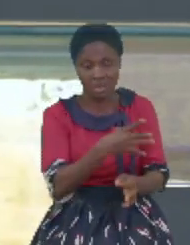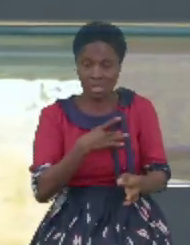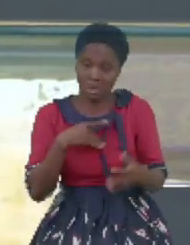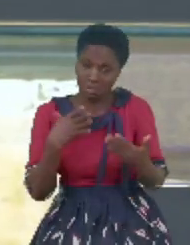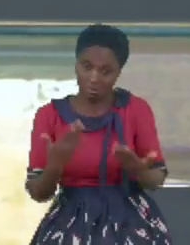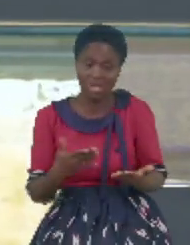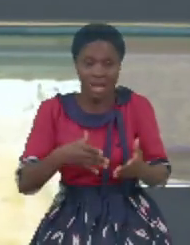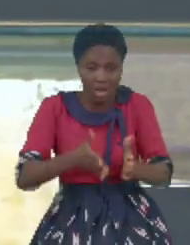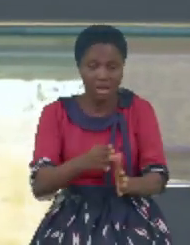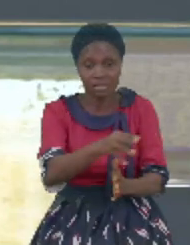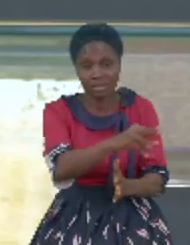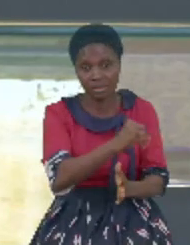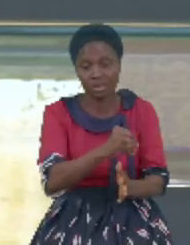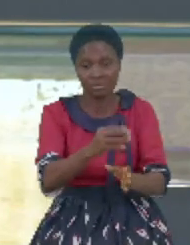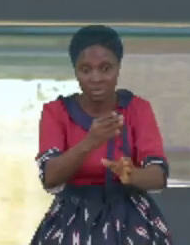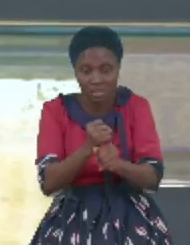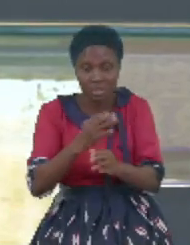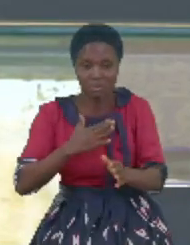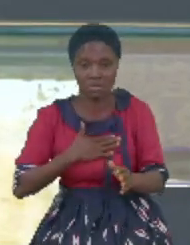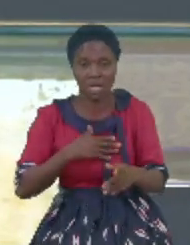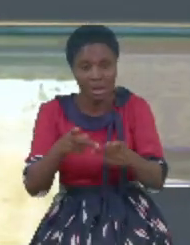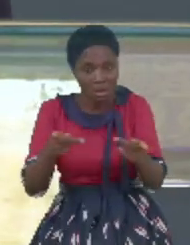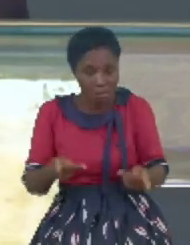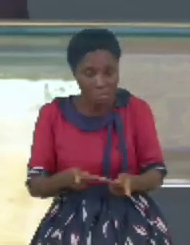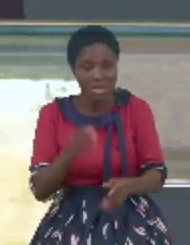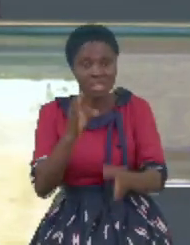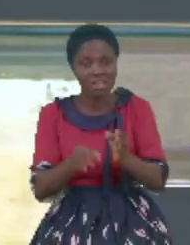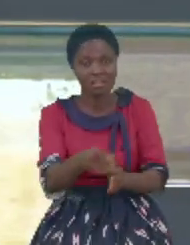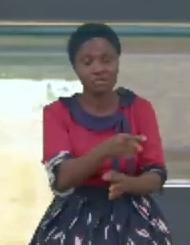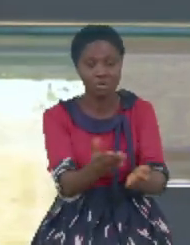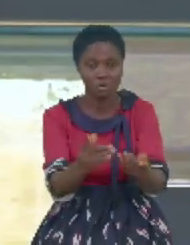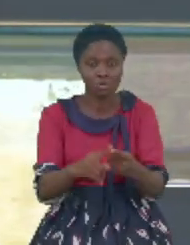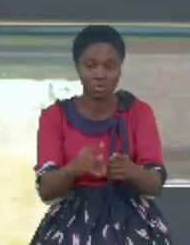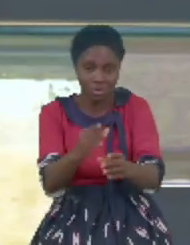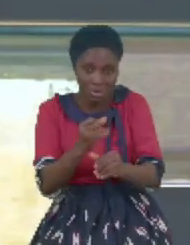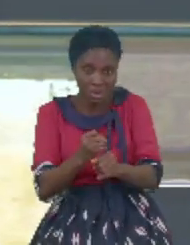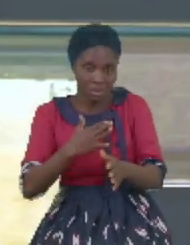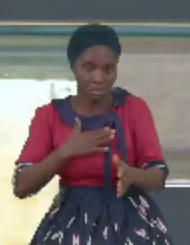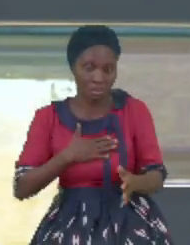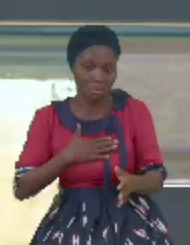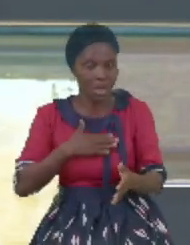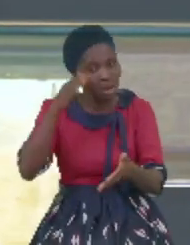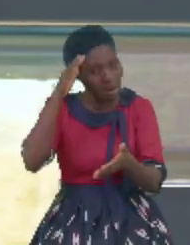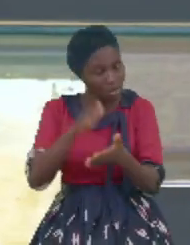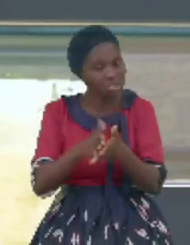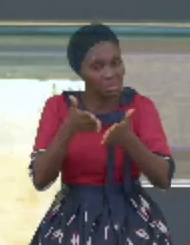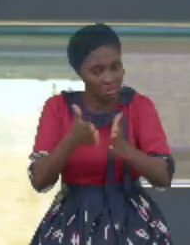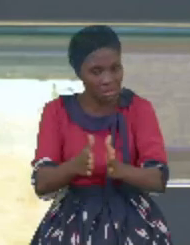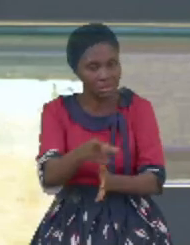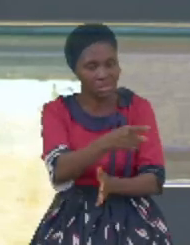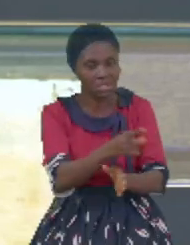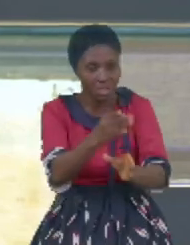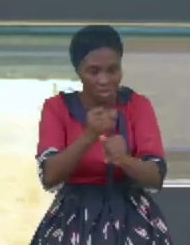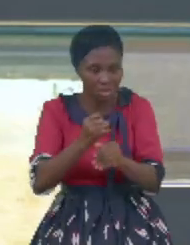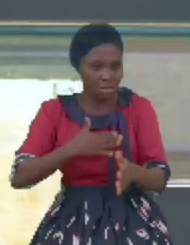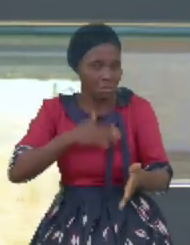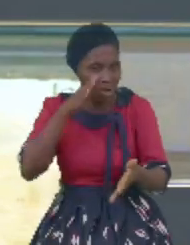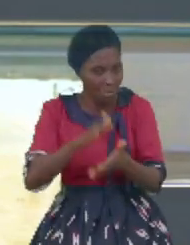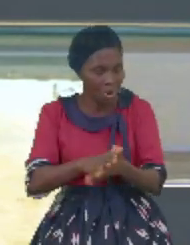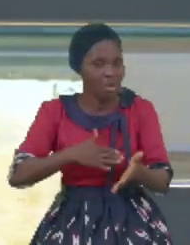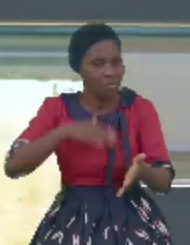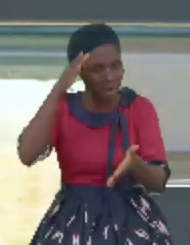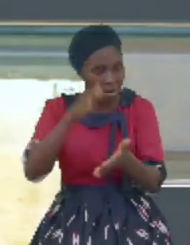place. S'ils veulent prendre mes biens, qu'ils les ravissent. Et si c'est ce qu'ils veulent, ils veulent prendre mon mari, qu'ils prennent mon mari, qu'ils prennent